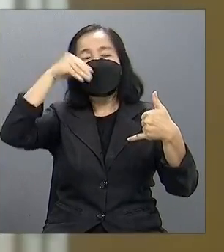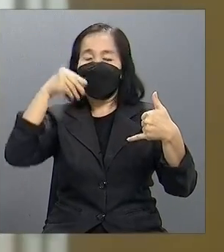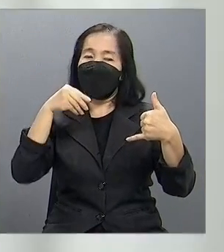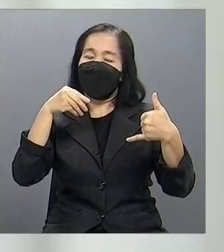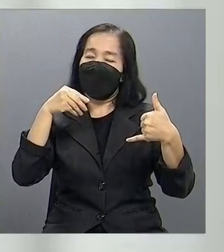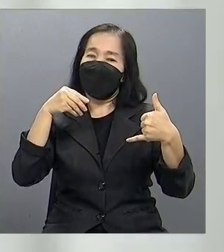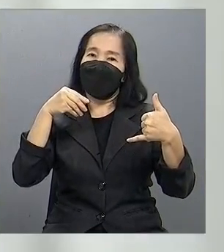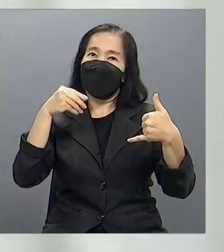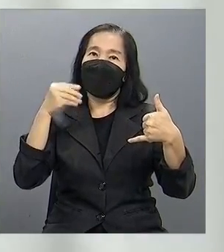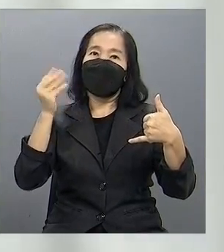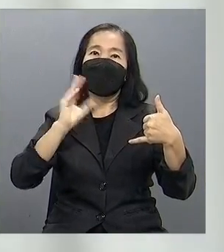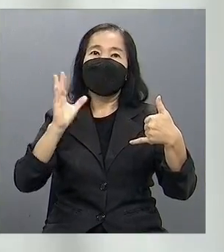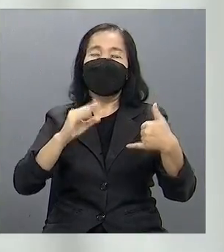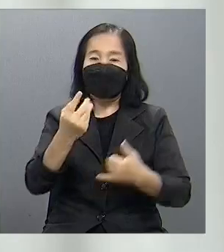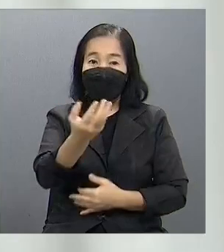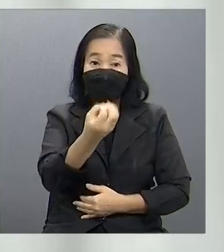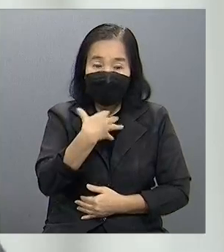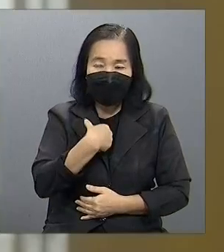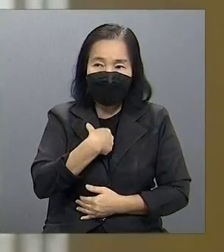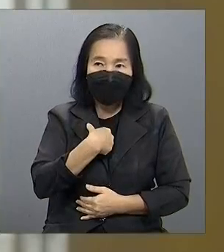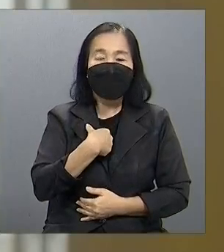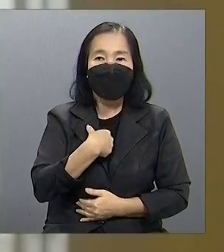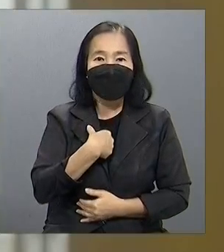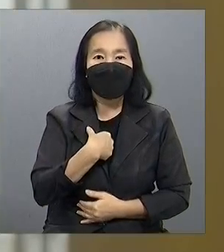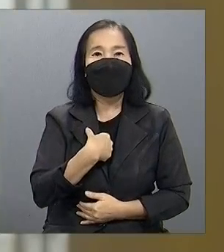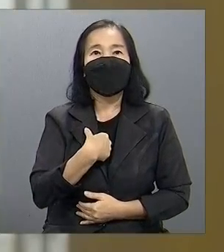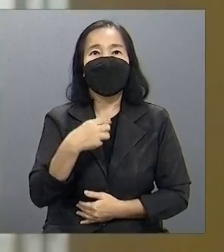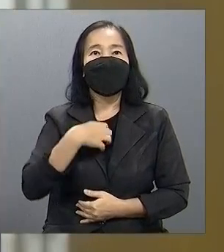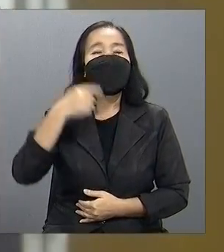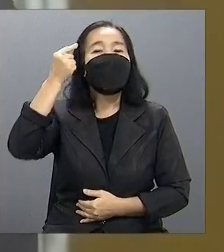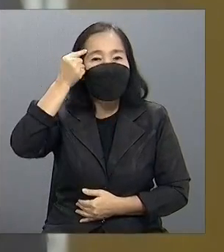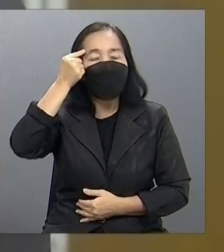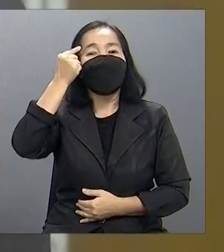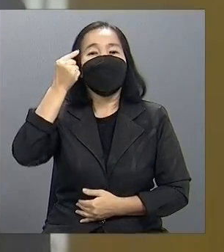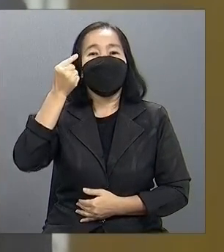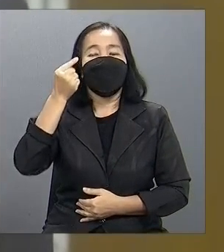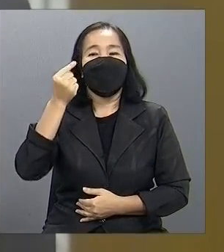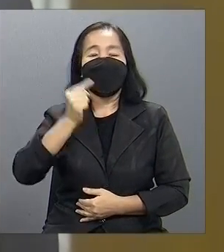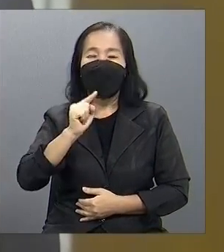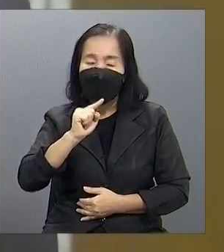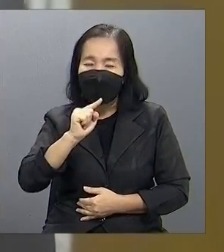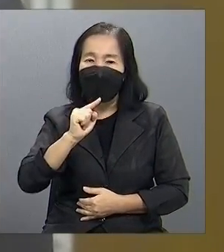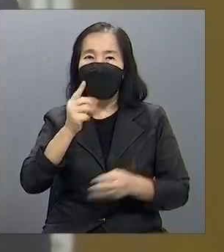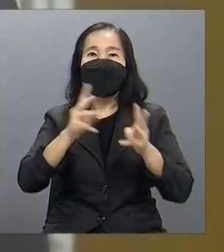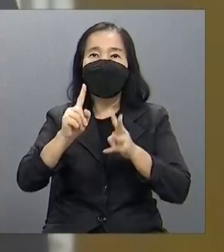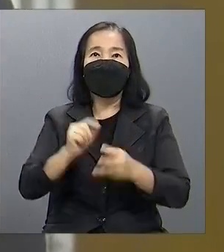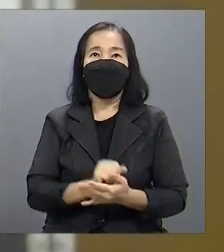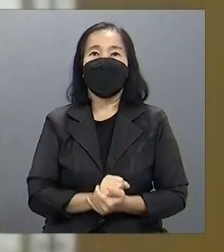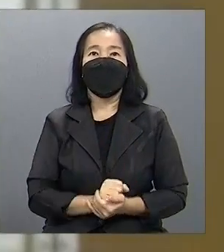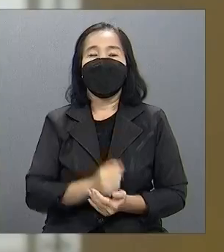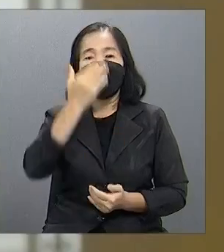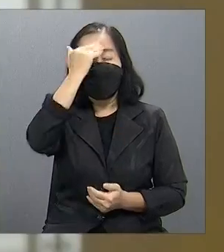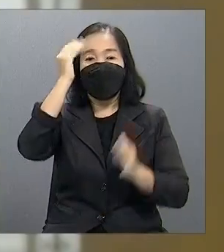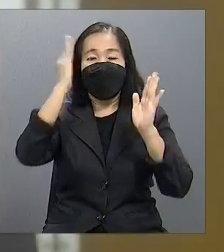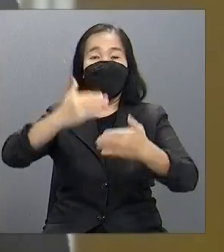ในเรื่องนี้แล้วก็เลย1เราอยากรู้ด้วย ค่ะ อยากรู้เพราะว่าผู้กำกับ